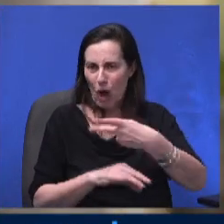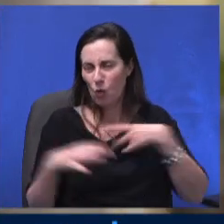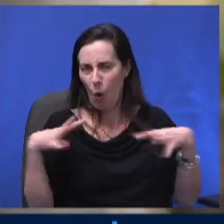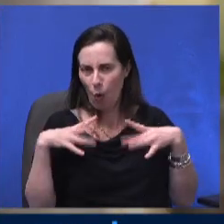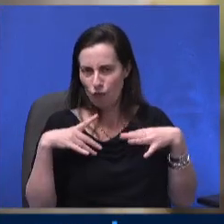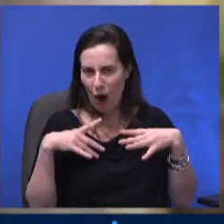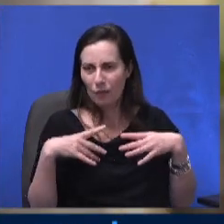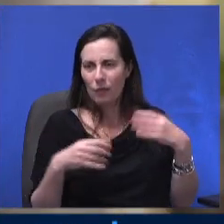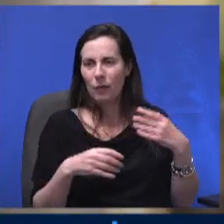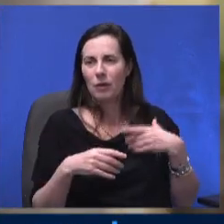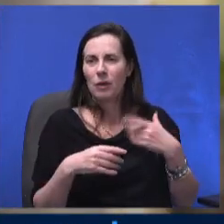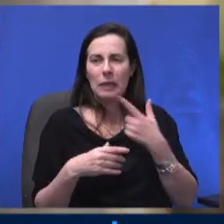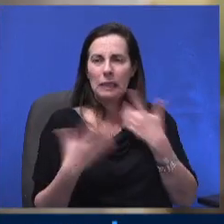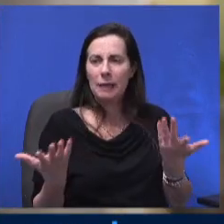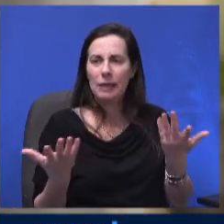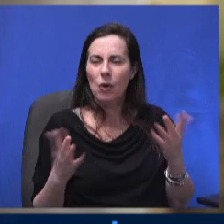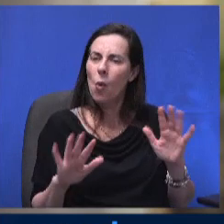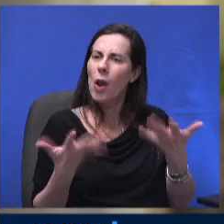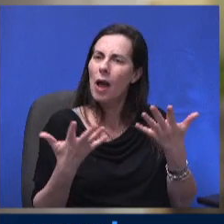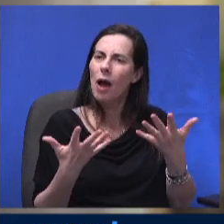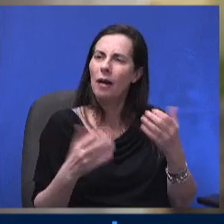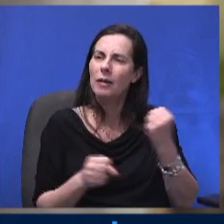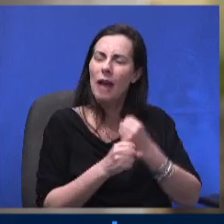לחל"ת אז אמרנו, וואי, אולי נפתח בלוג על התססות.